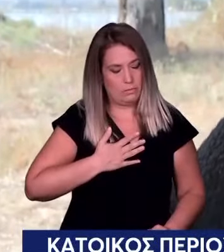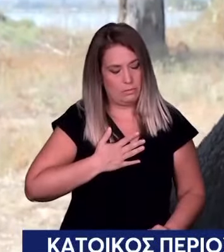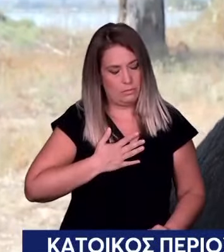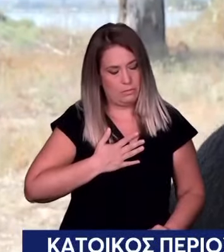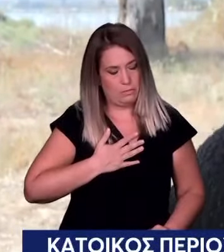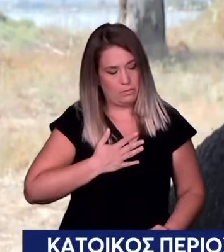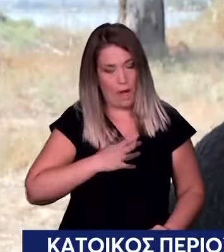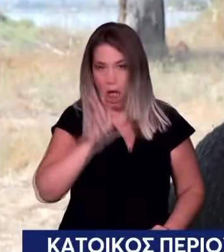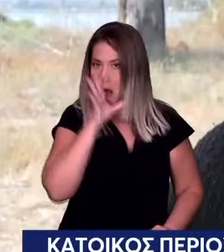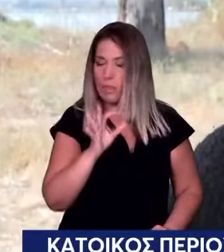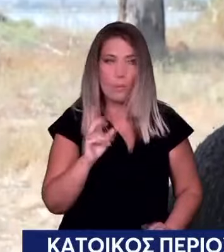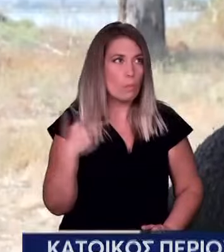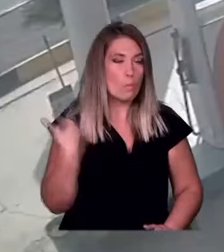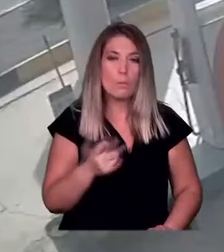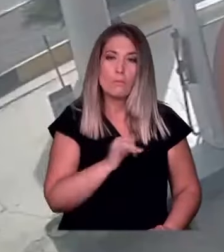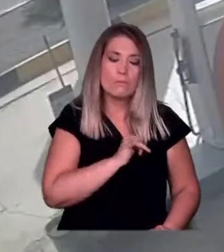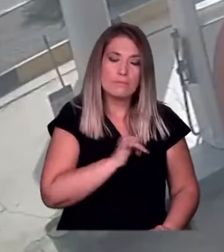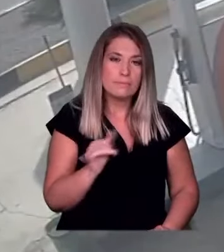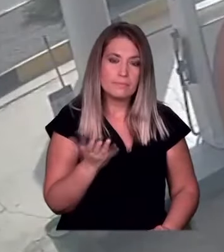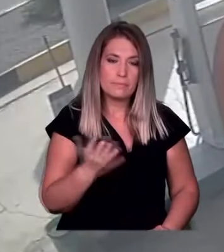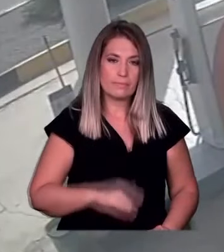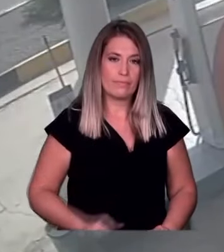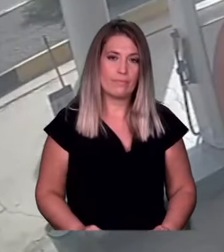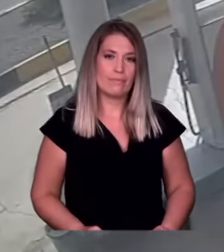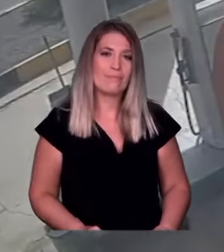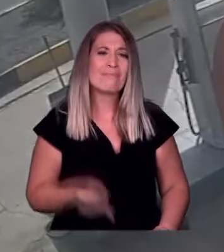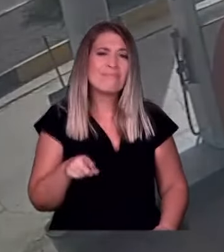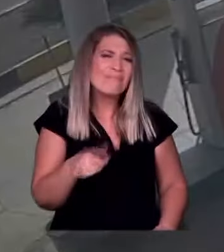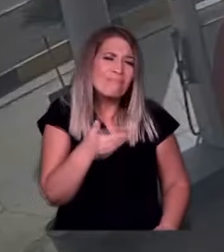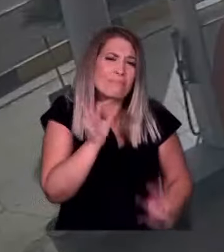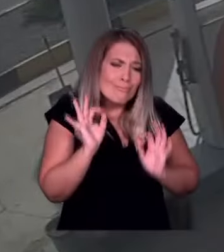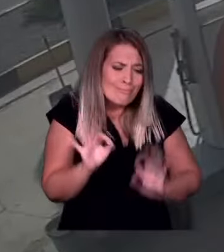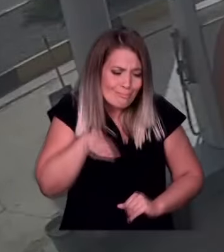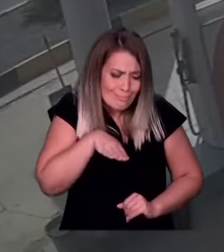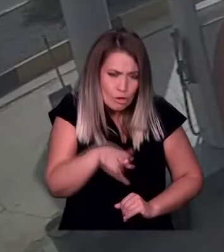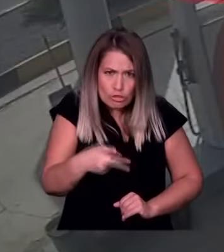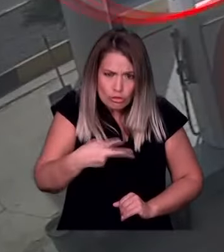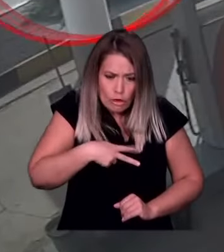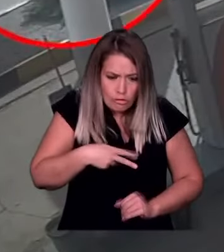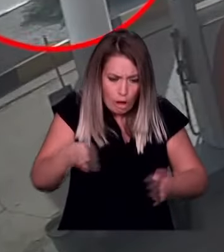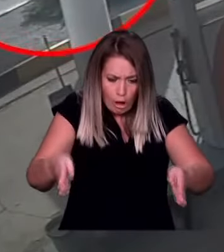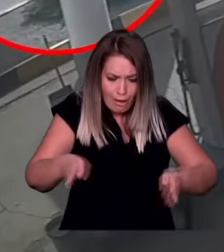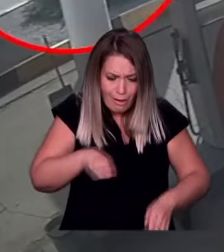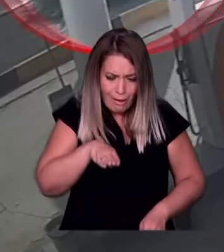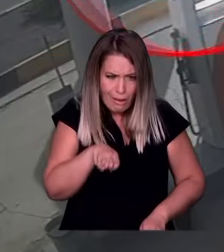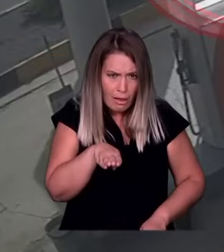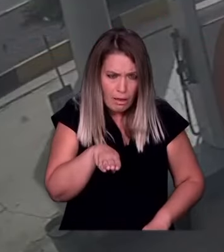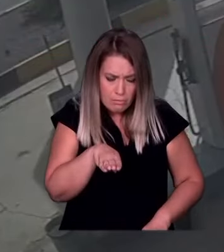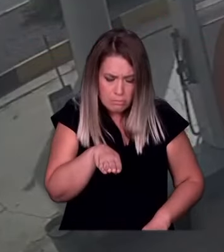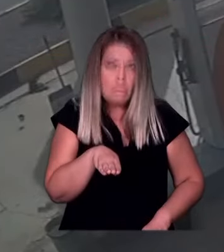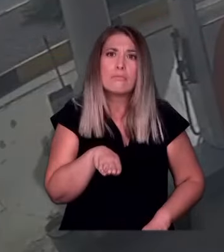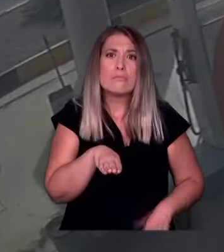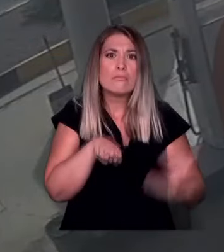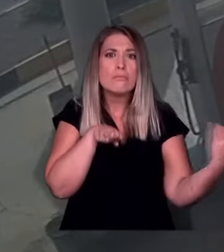να το περιγράψω. Η άτυχη γυναίκα πήγαινε κανονικά στο ρεύμα της χωρίς να τρέχει. Πίσω της ένα αυτοκίνητο με τον οδηγό